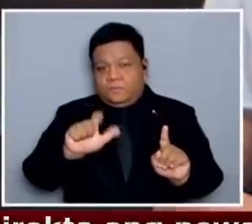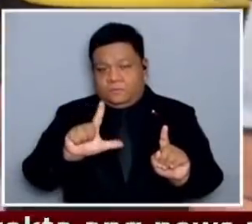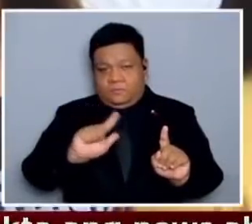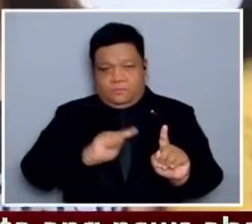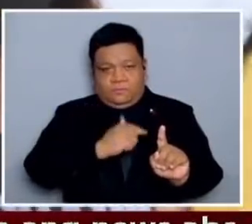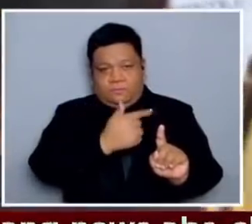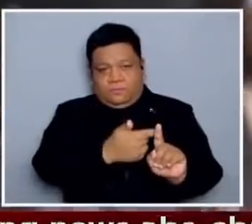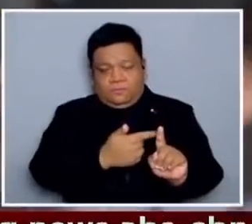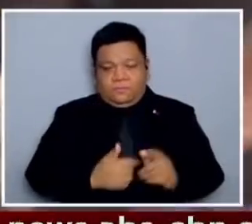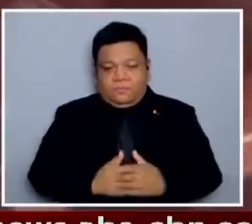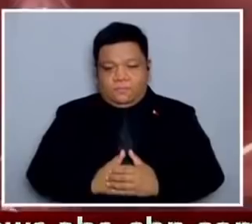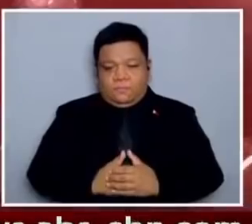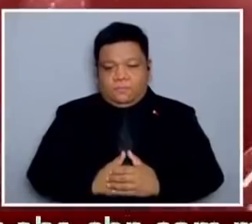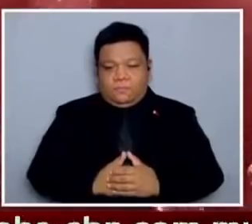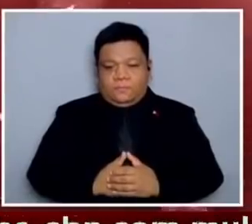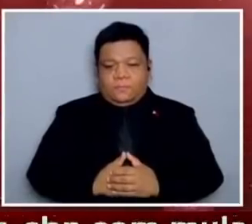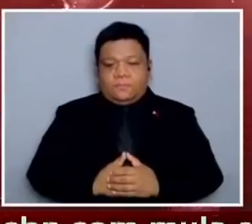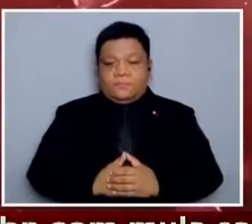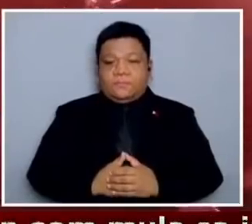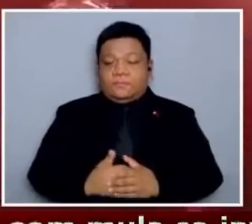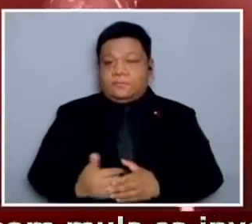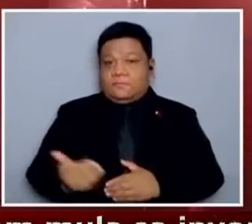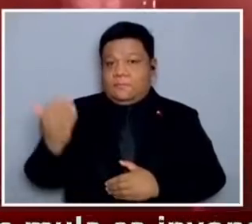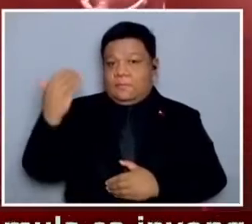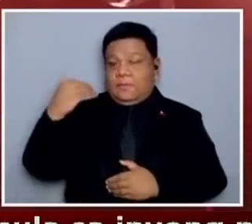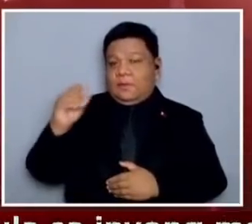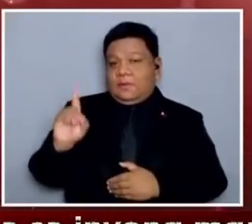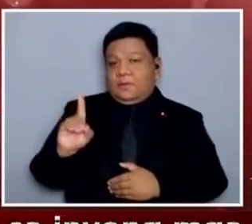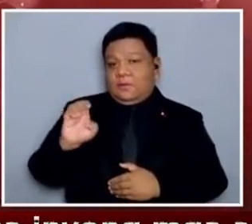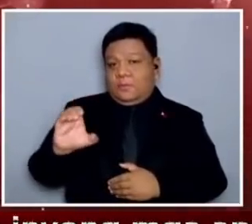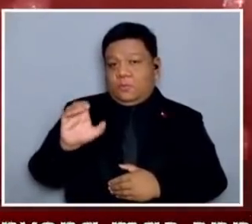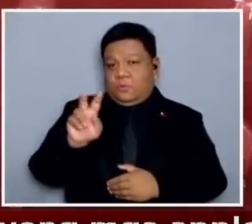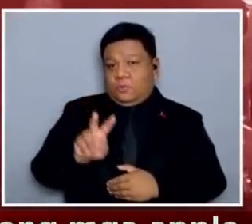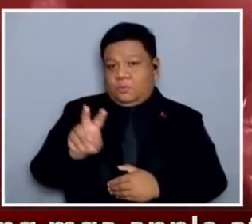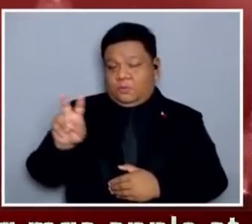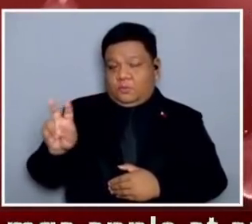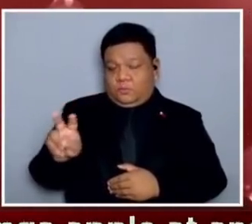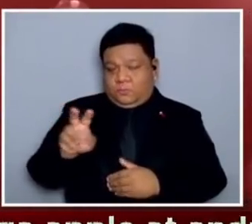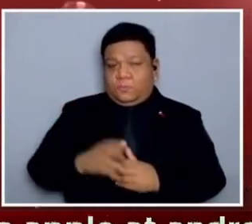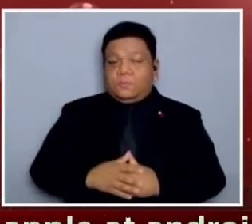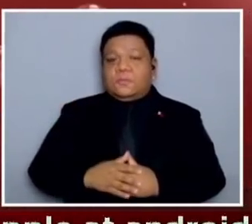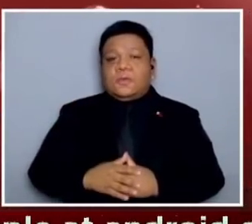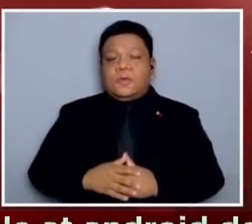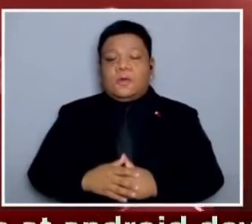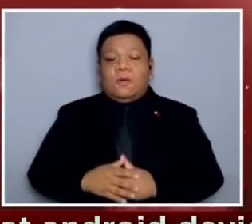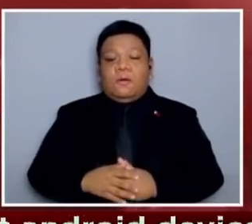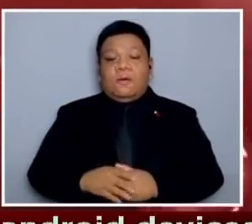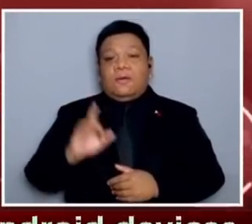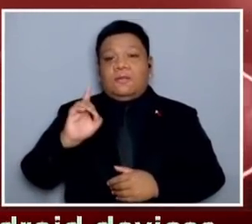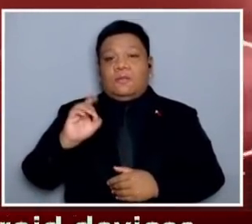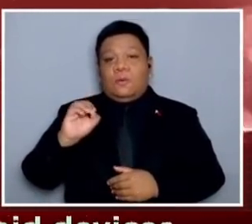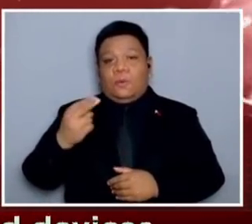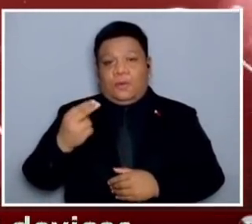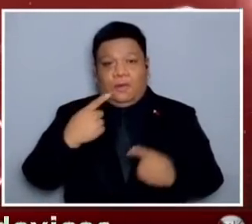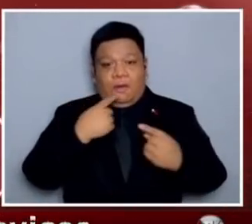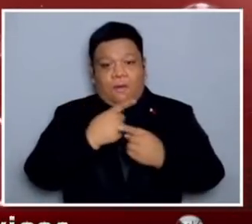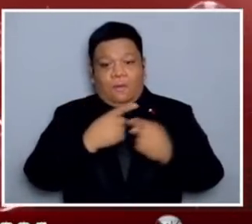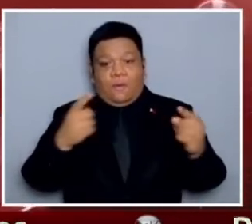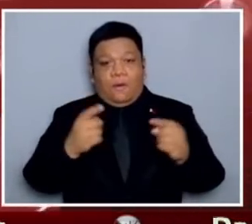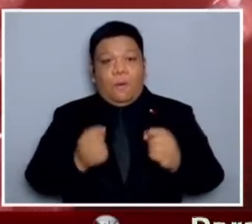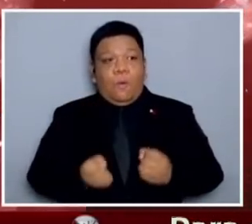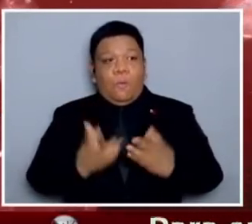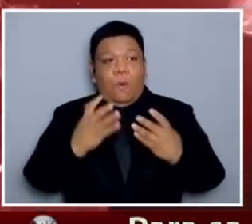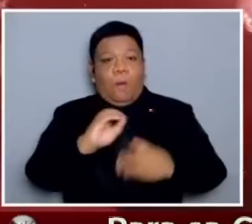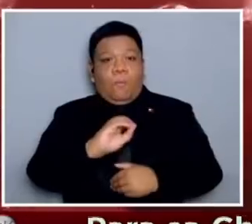Noon lang December 22, iniulat ng Department of Health na nasa 0.9% lang ang positivity rate ng bansa base sa